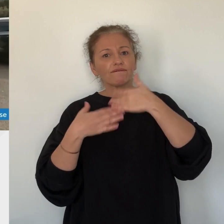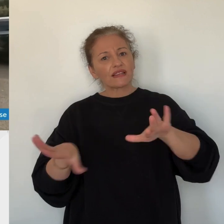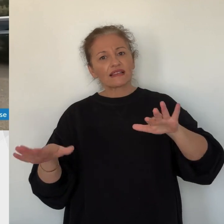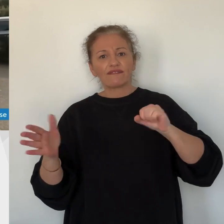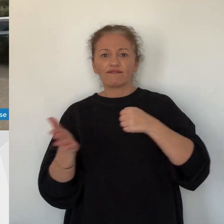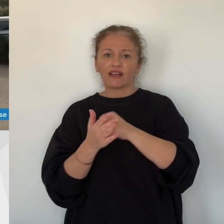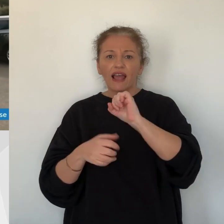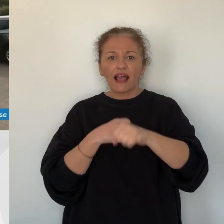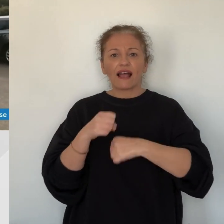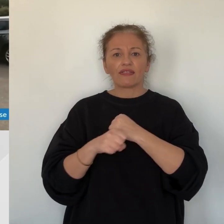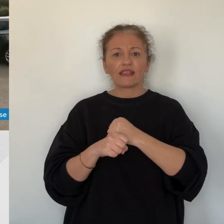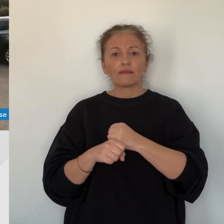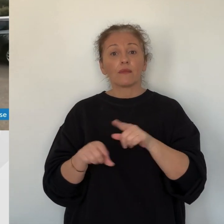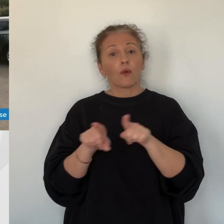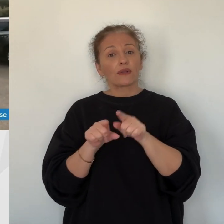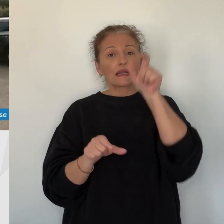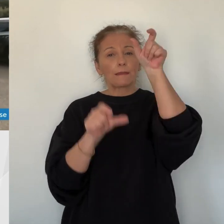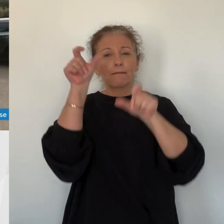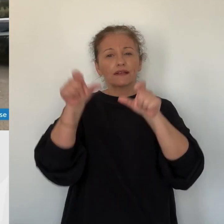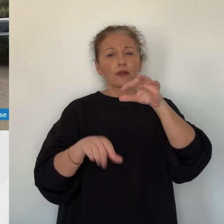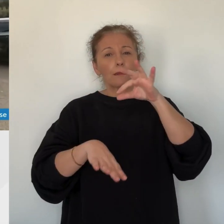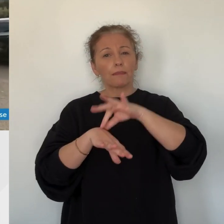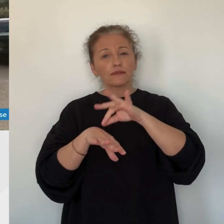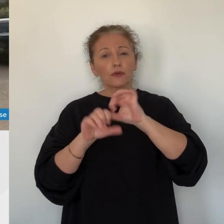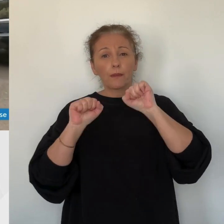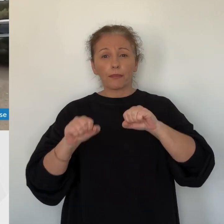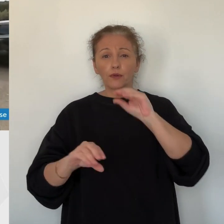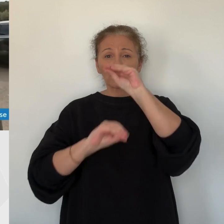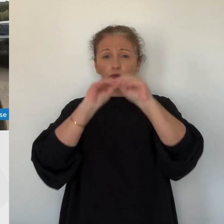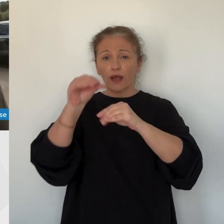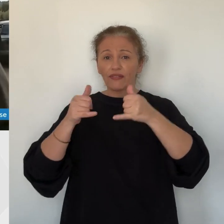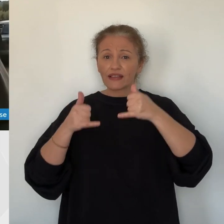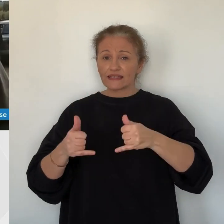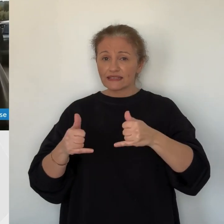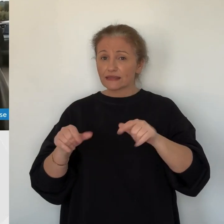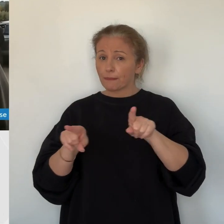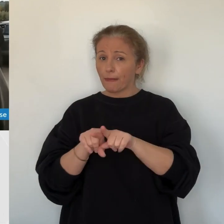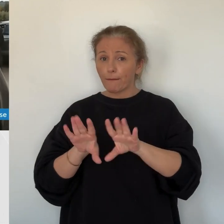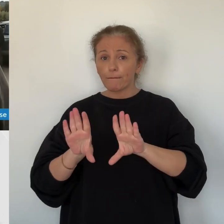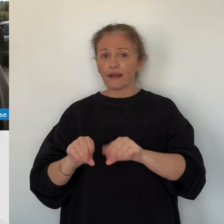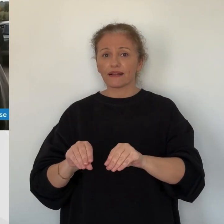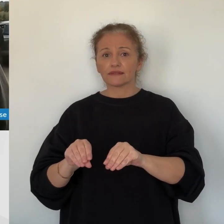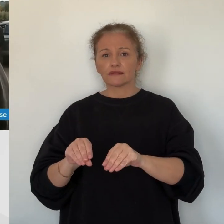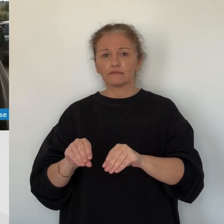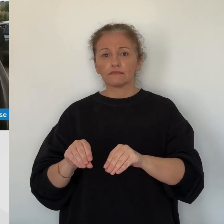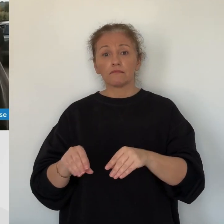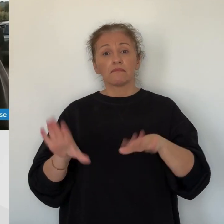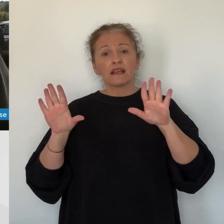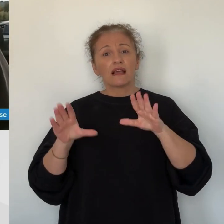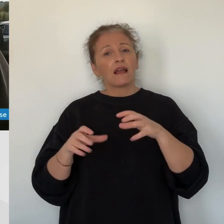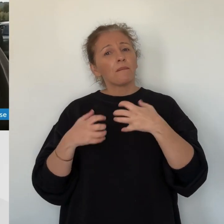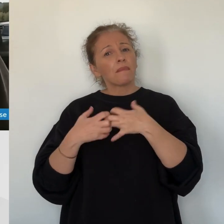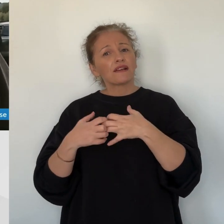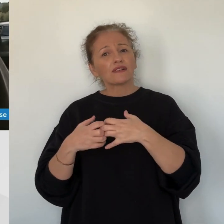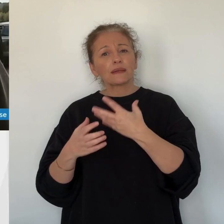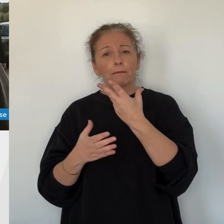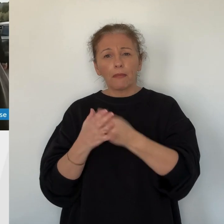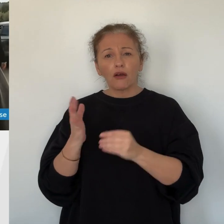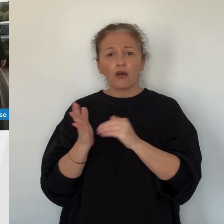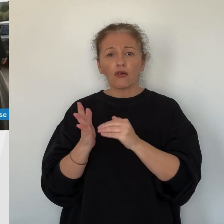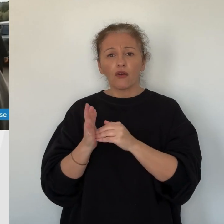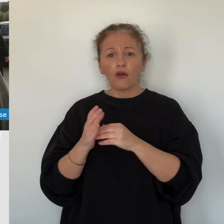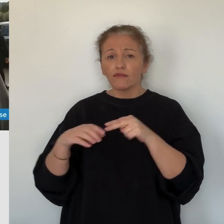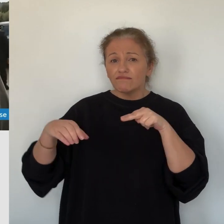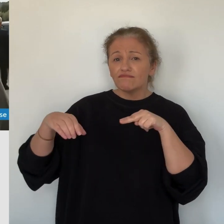travaux. Ça avance bien, nous espérons en fin d'année tout récupérer et permettre enfin aux patients de